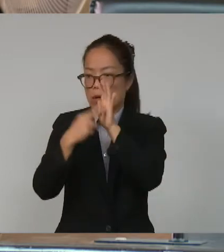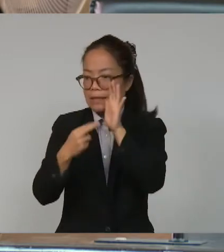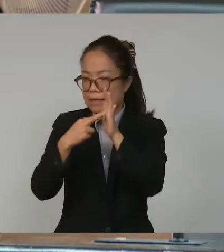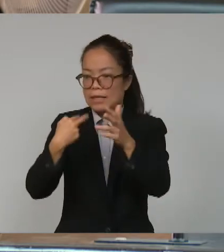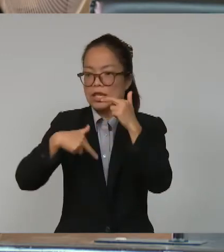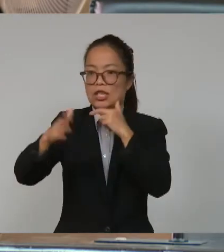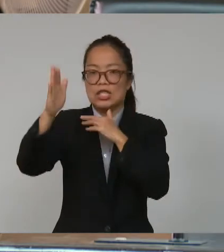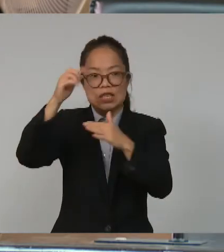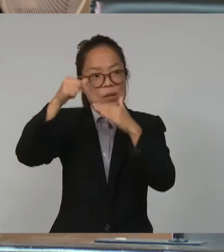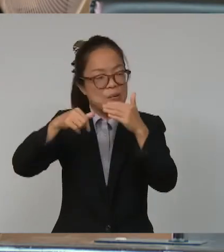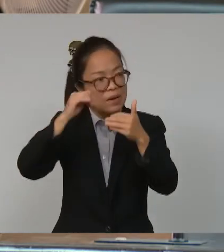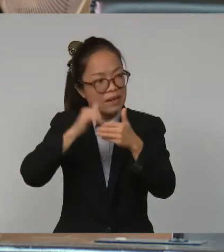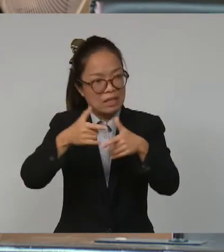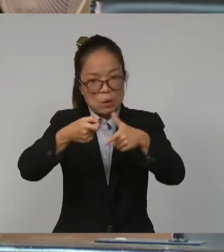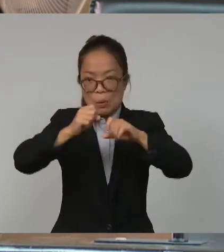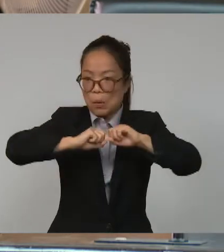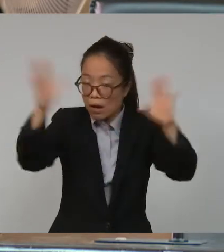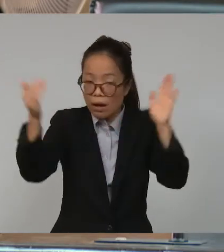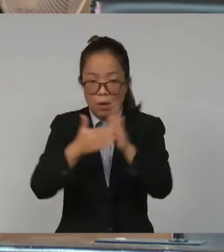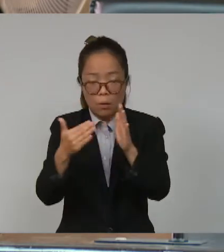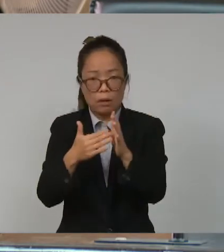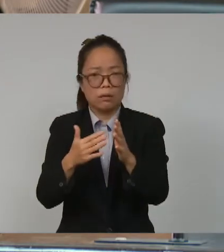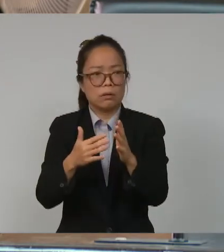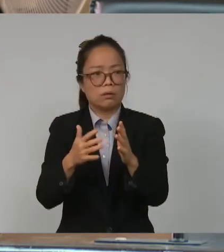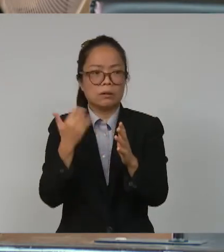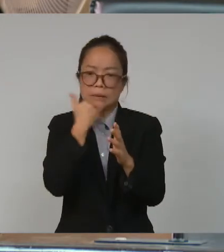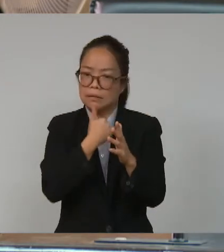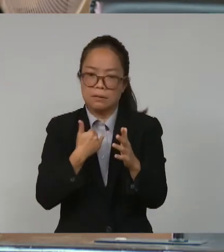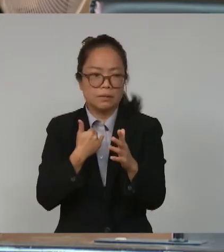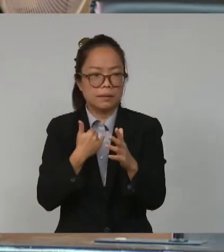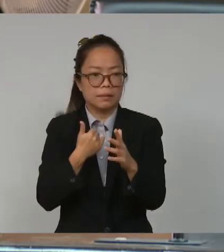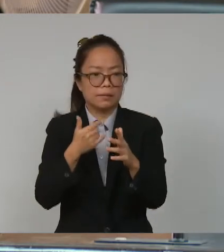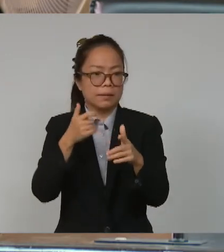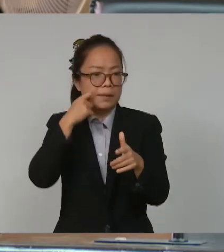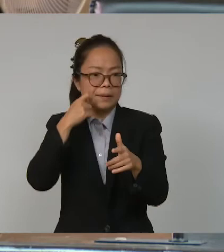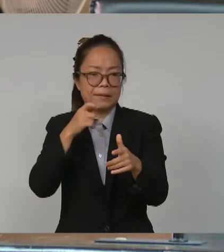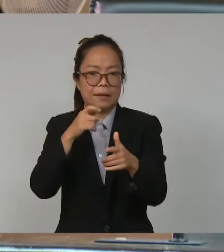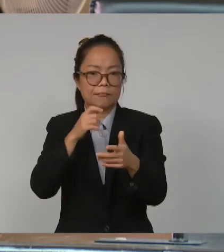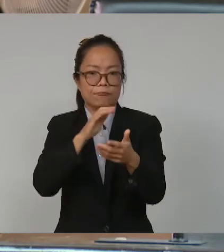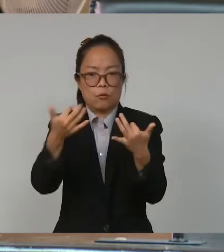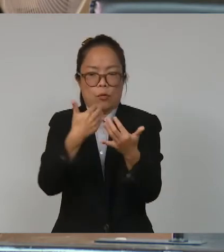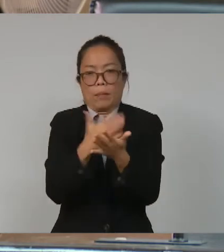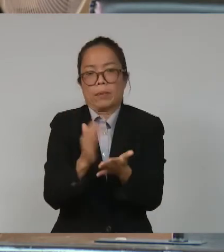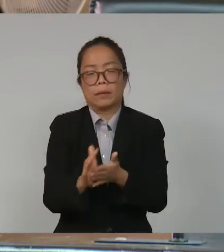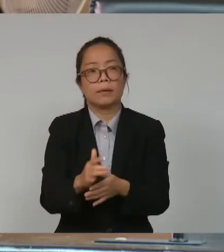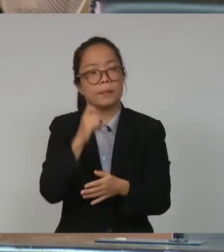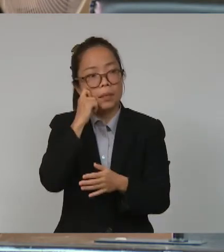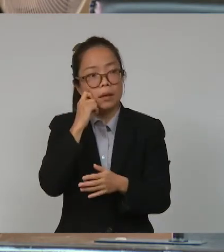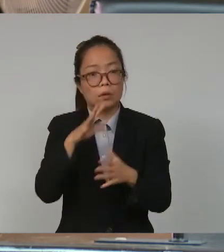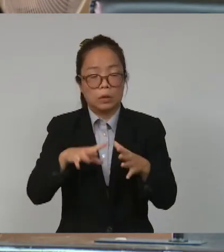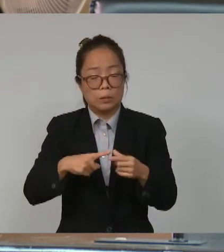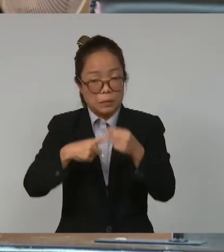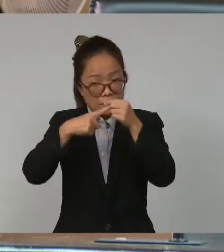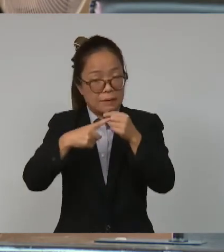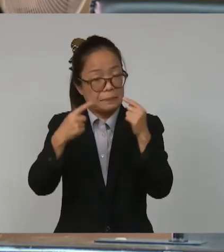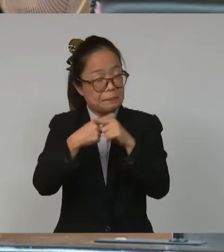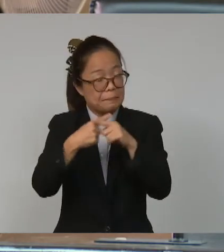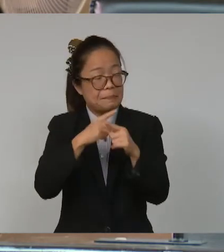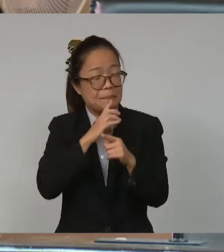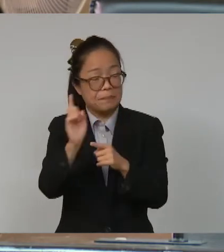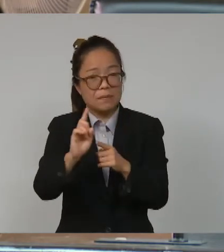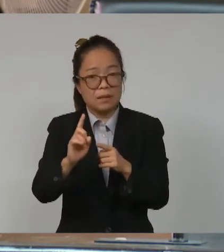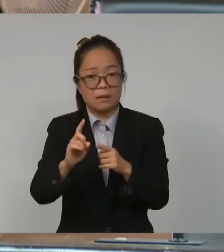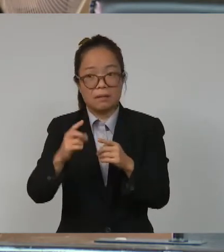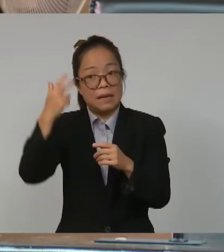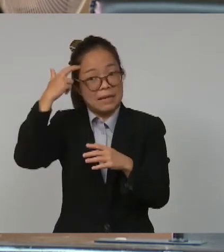行政规则的公告呢，大概没有办法呢做这样的工作啊。所以我第一个争点呢是修宪公投是